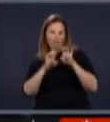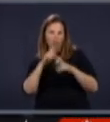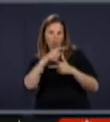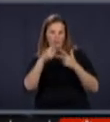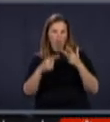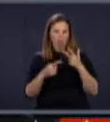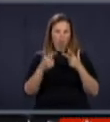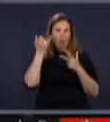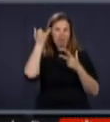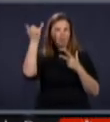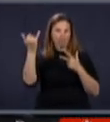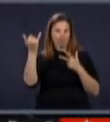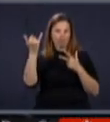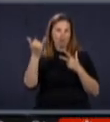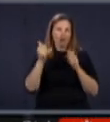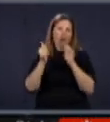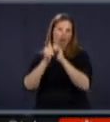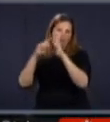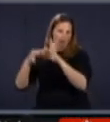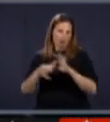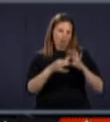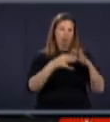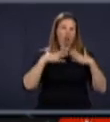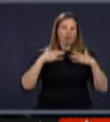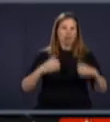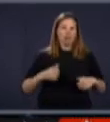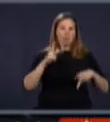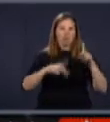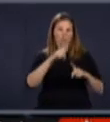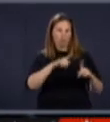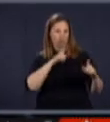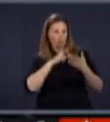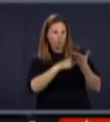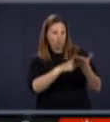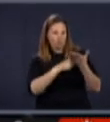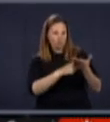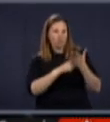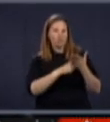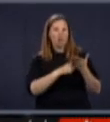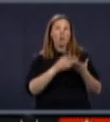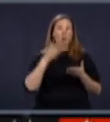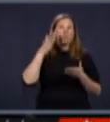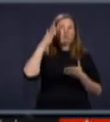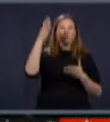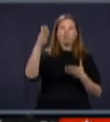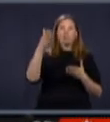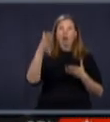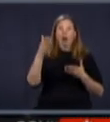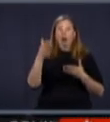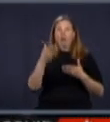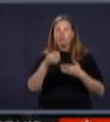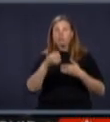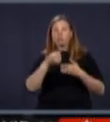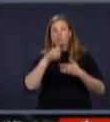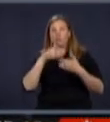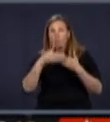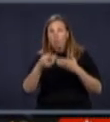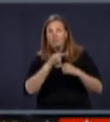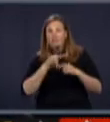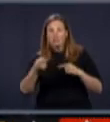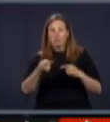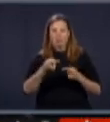faisabilité de tout ça avec la santé publique, bien entendu, et on va pouvoir vous présenter dans les prochains jours un plan